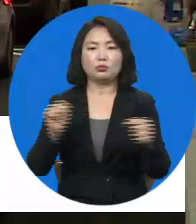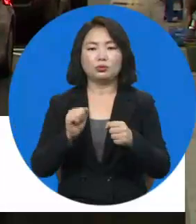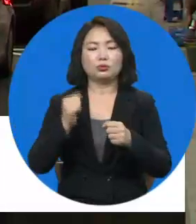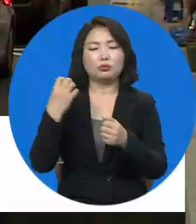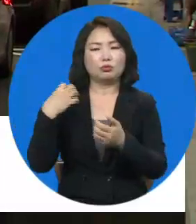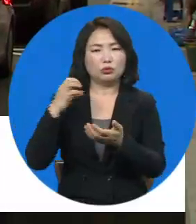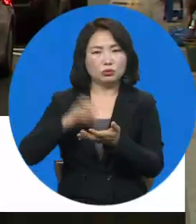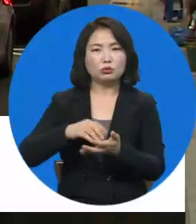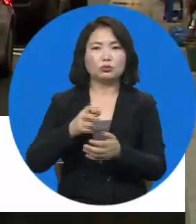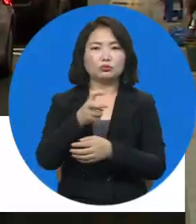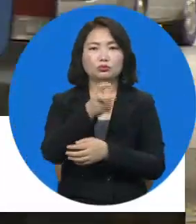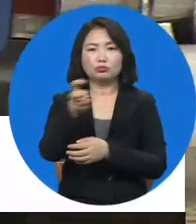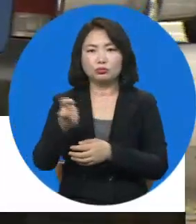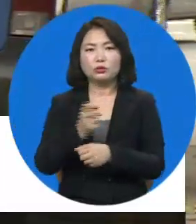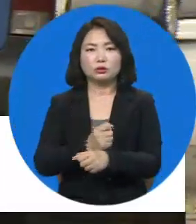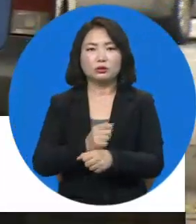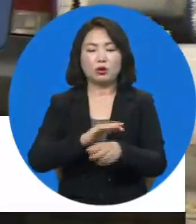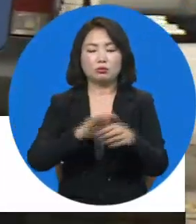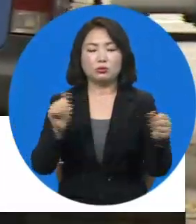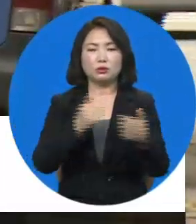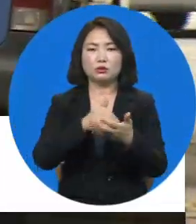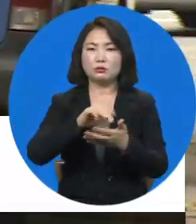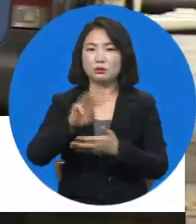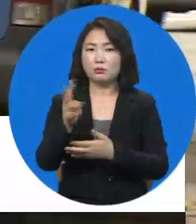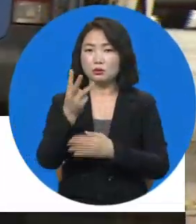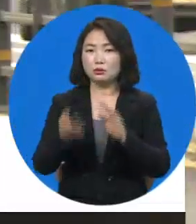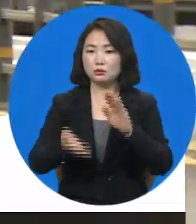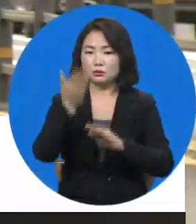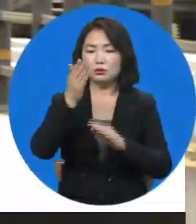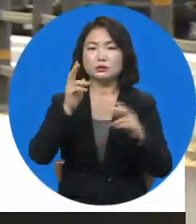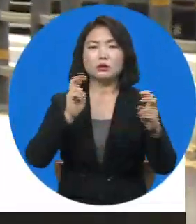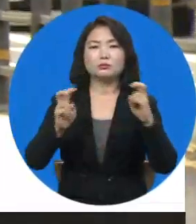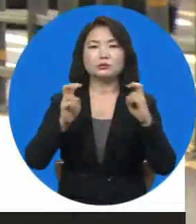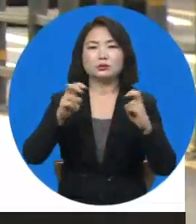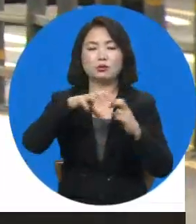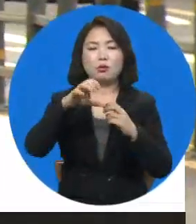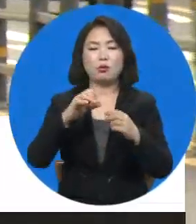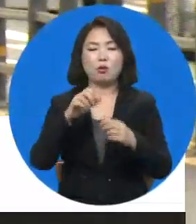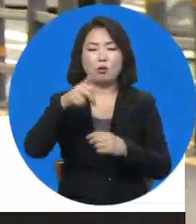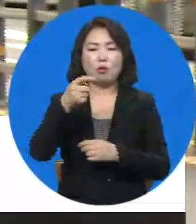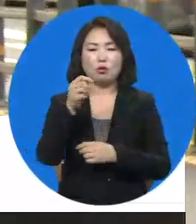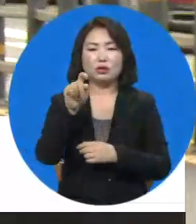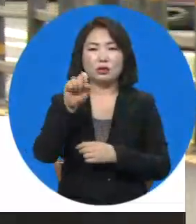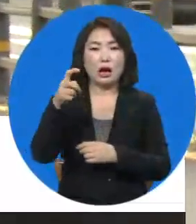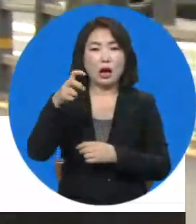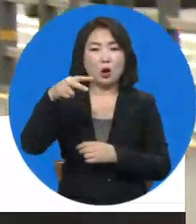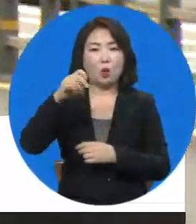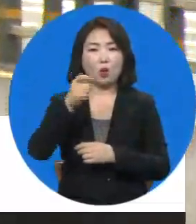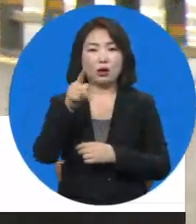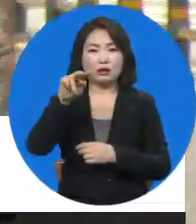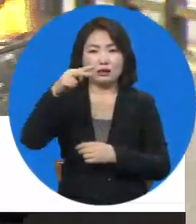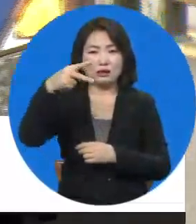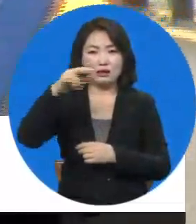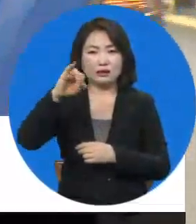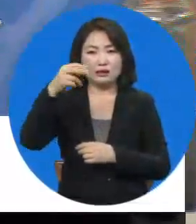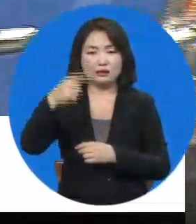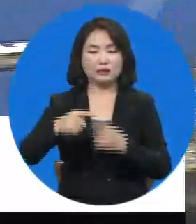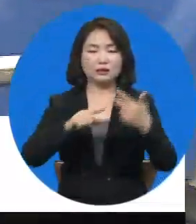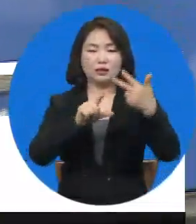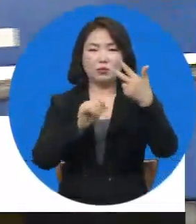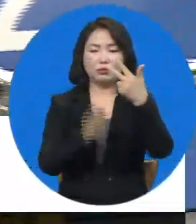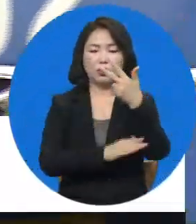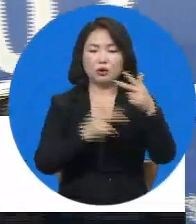정상 운행 합니다 경북에서 3 100일이 넘는 사업장인 코리아 와이드 포 않은 올해 7월 1일부터